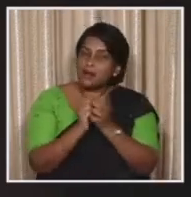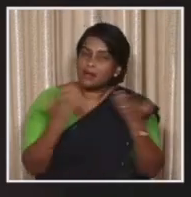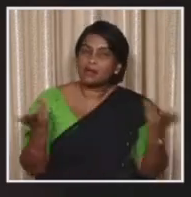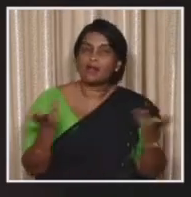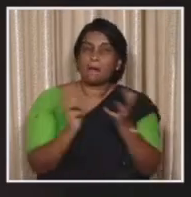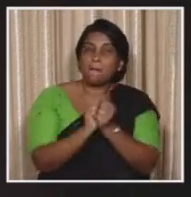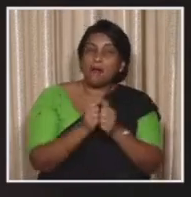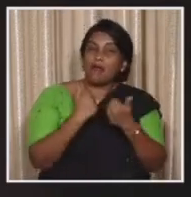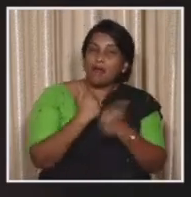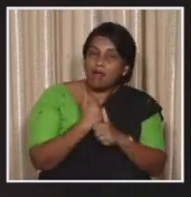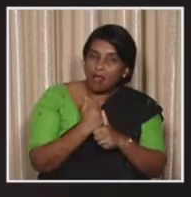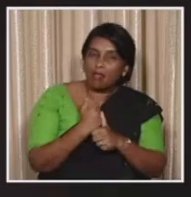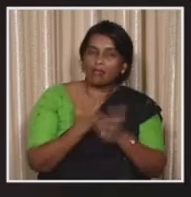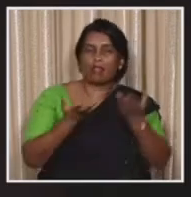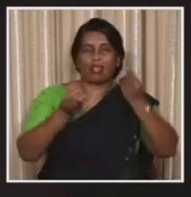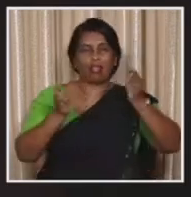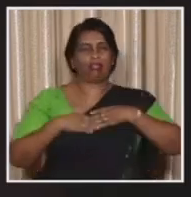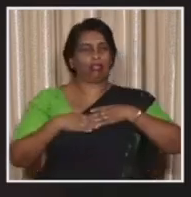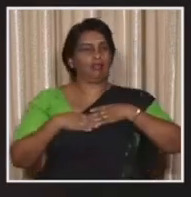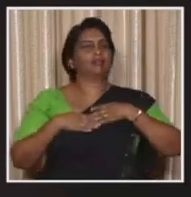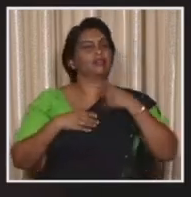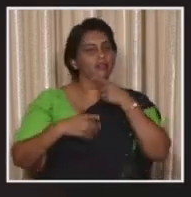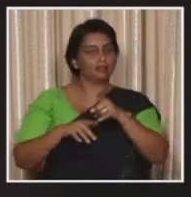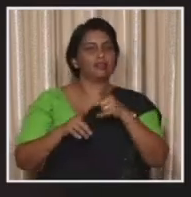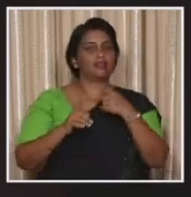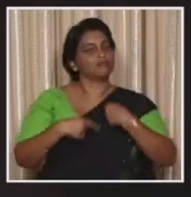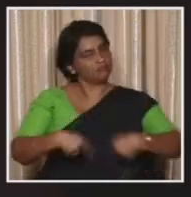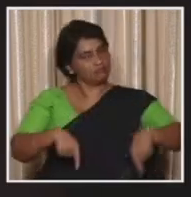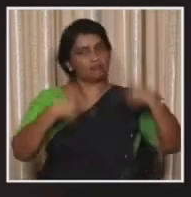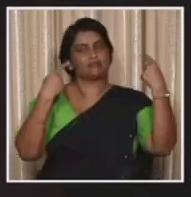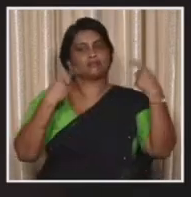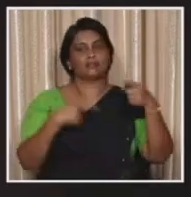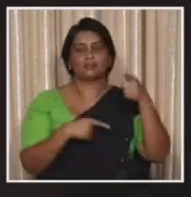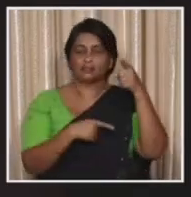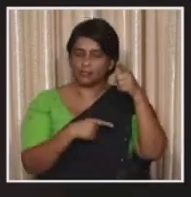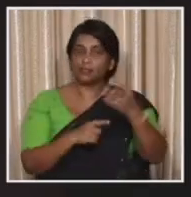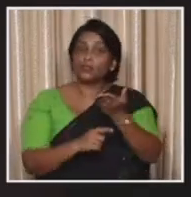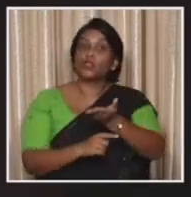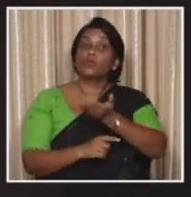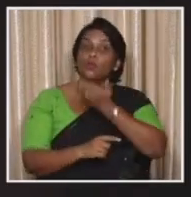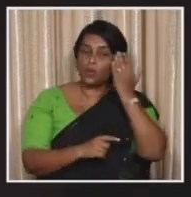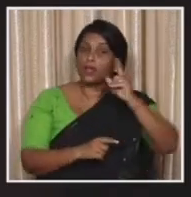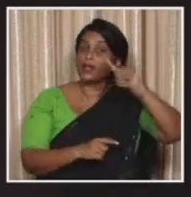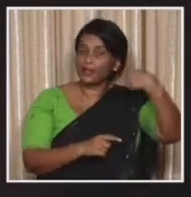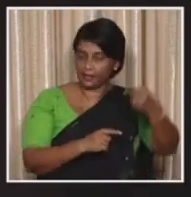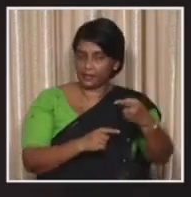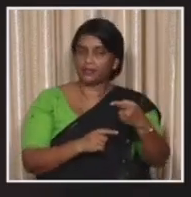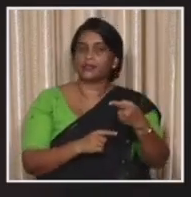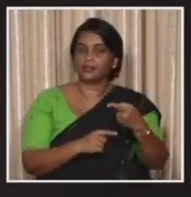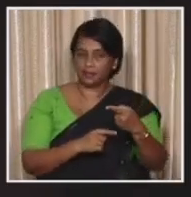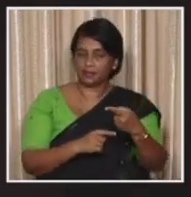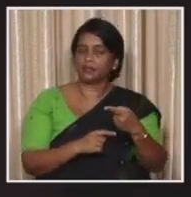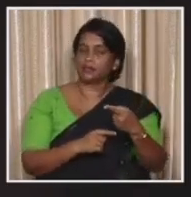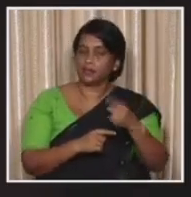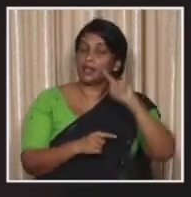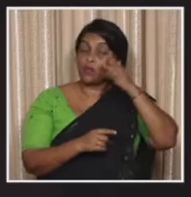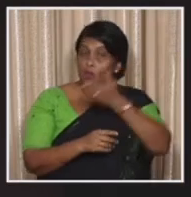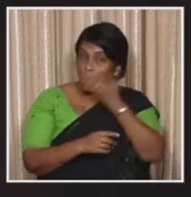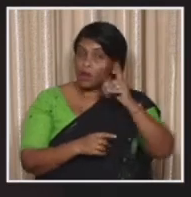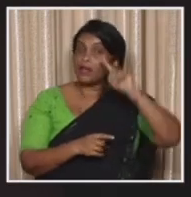මඩ හදනවා ආපු ඇඟේ ගෑවෙන නිසා මම අභියෝග කරනවා පුළුවන් නම් හෙට වෙනකොට